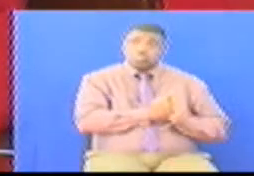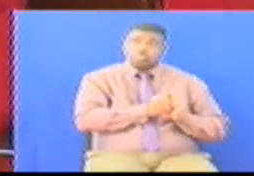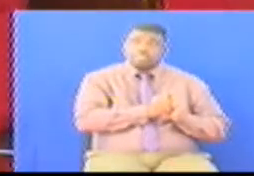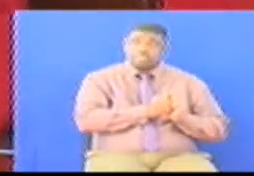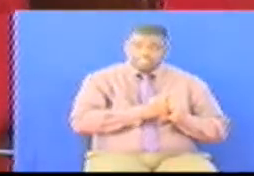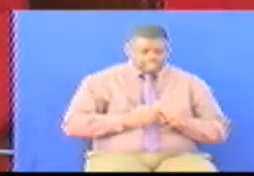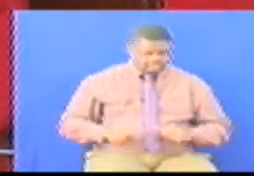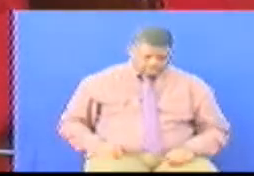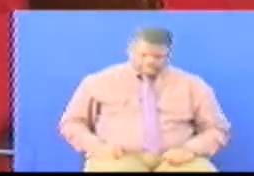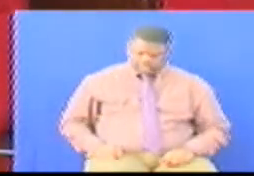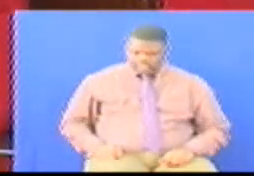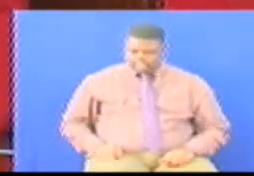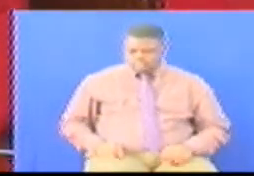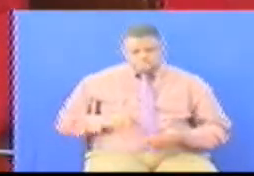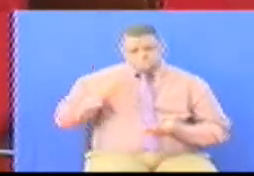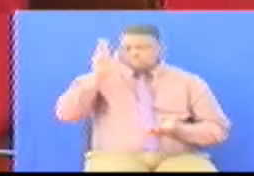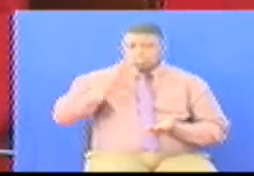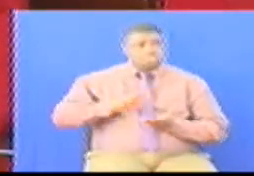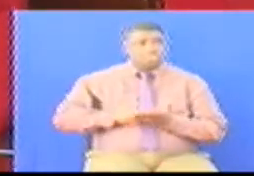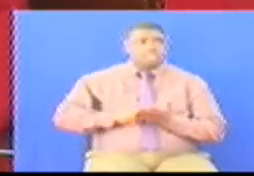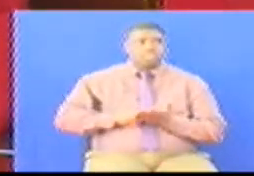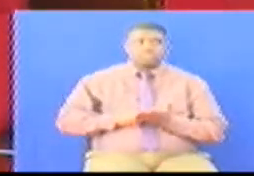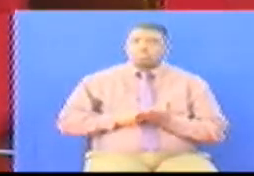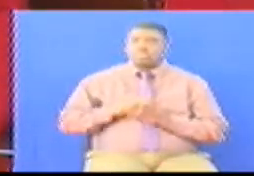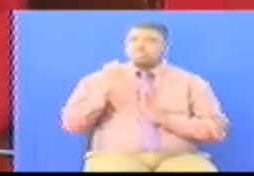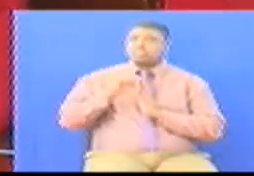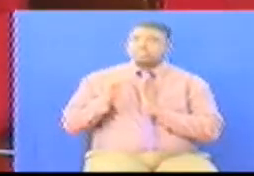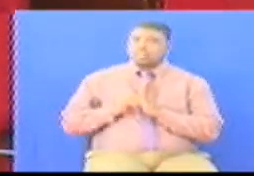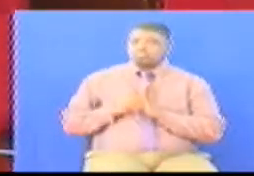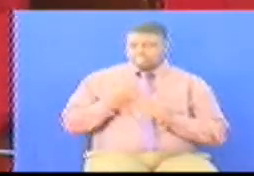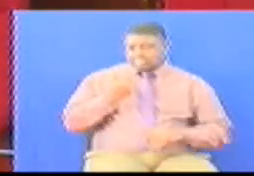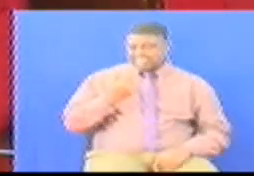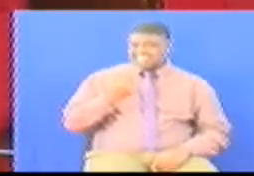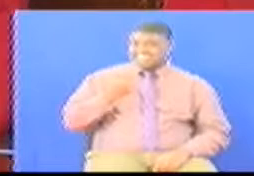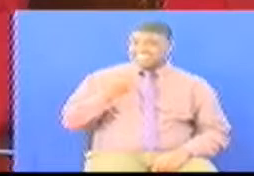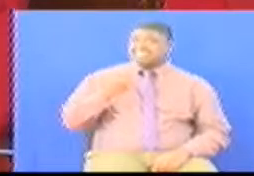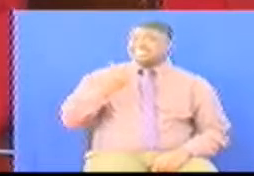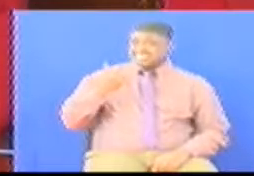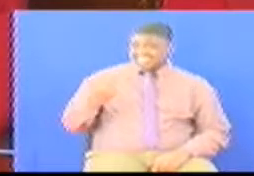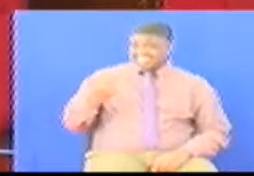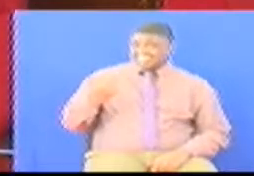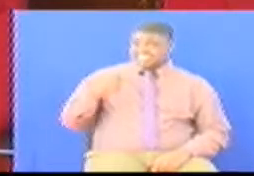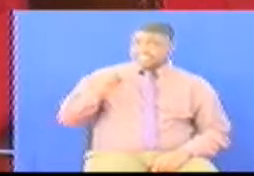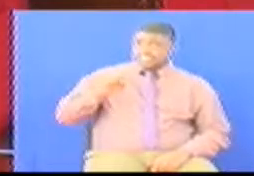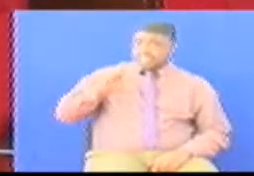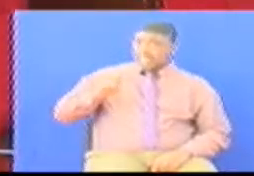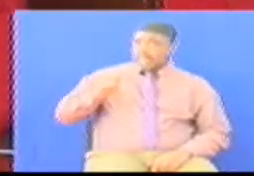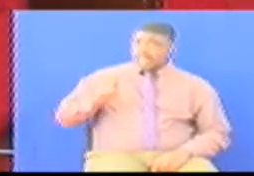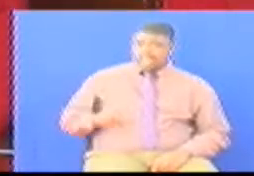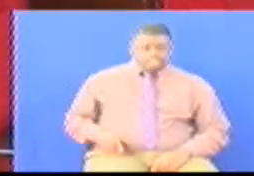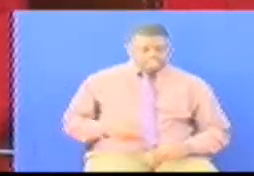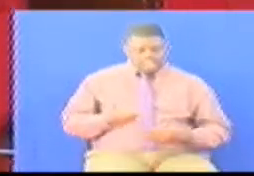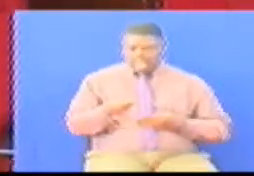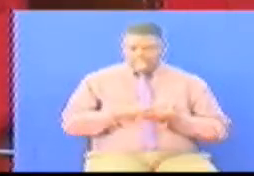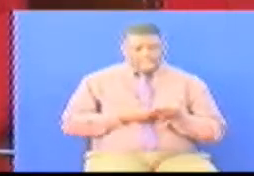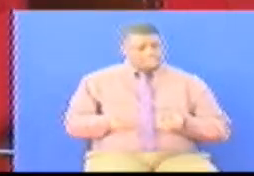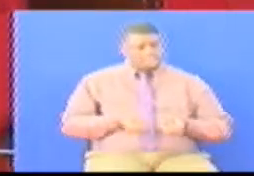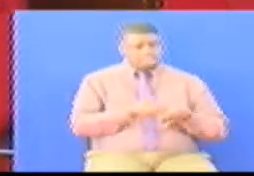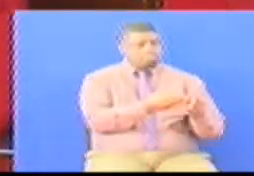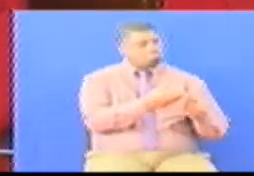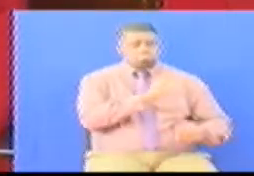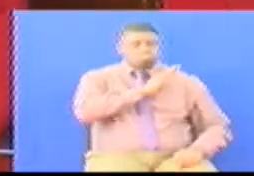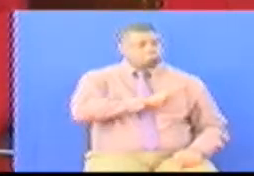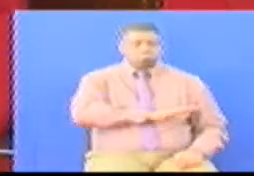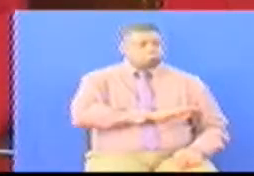kutokusainiwa kwa hesabu za shirika la kampuni ya simu Tanzania TTCL baada ya kutolewa hati isiyoridhisha qualified audit